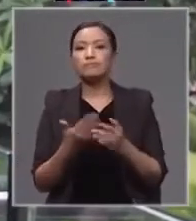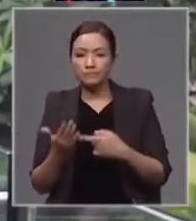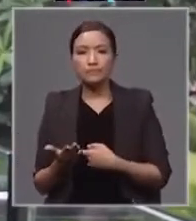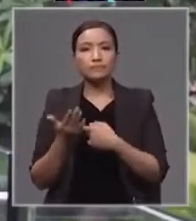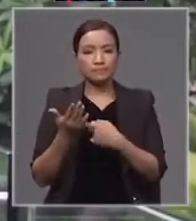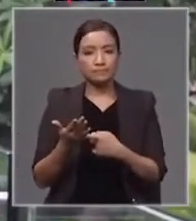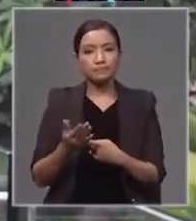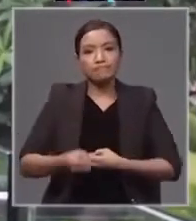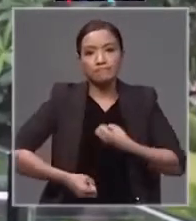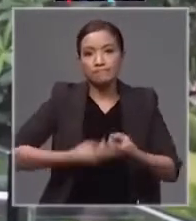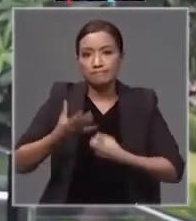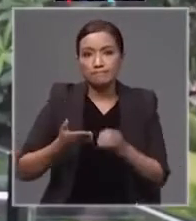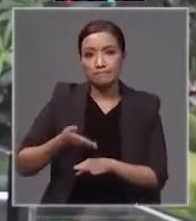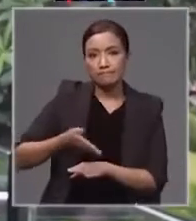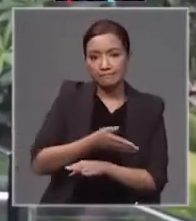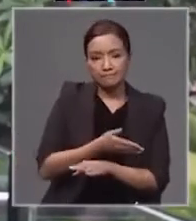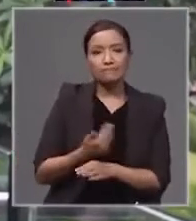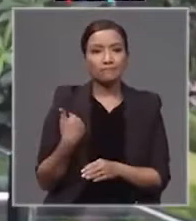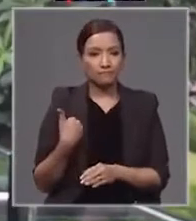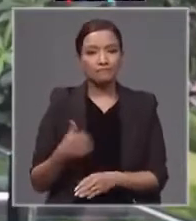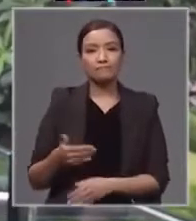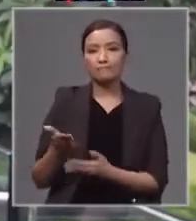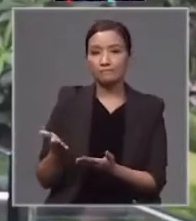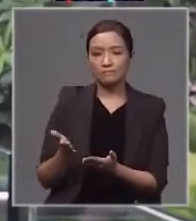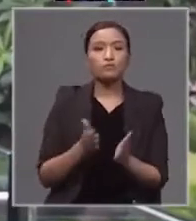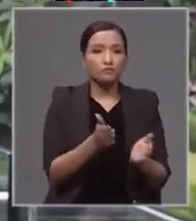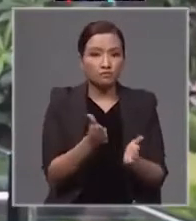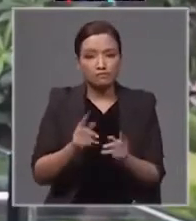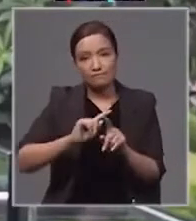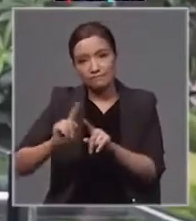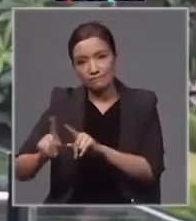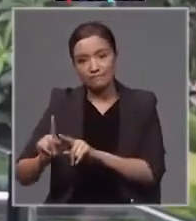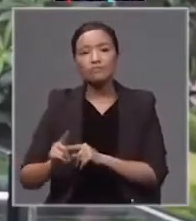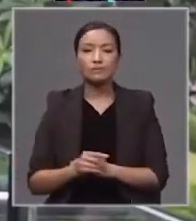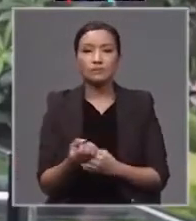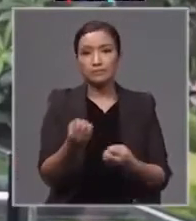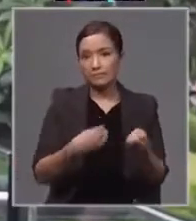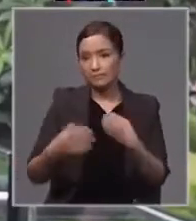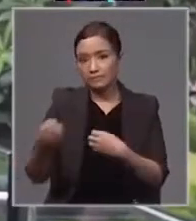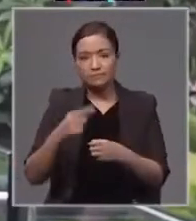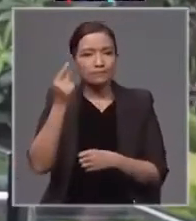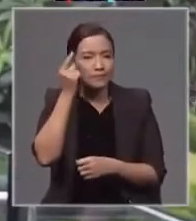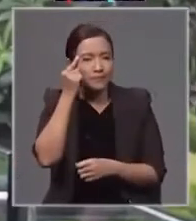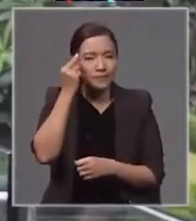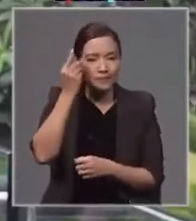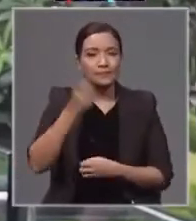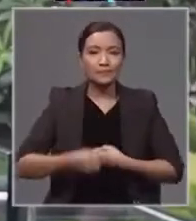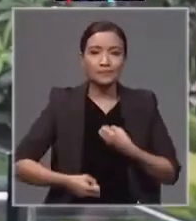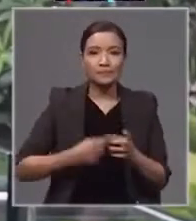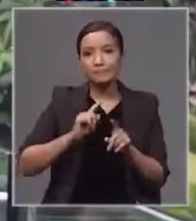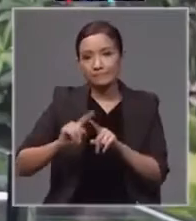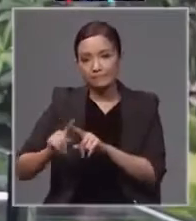ความคิดเห็นวันนี้ในมุมมองของมิติจากฝ่ายต่างๆสามารถที่จะสะท้อนข้อคิดเห็นก่อนที่จะ